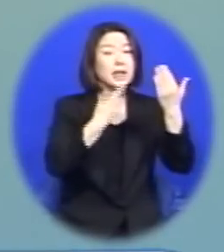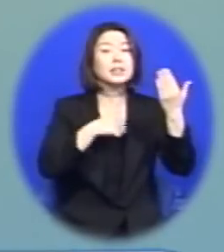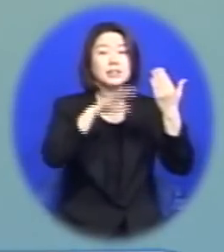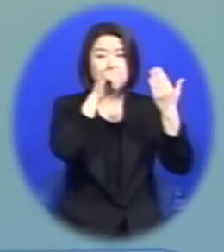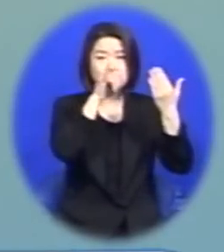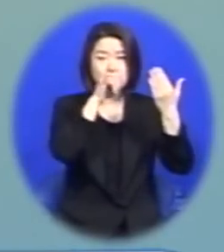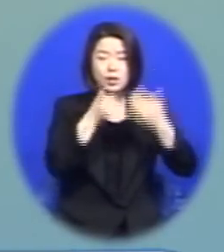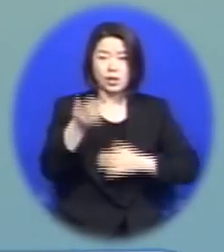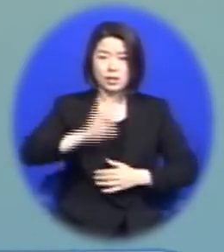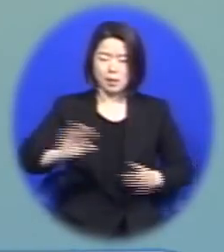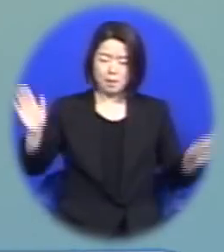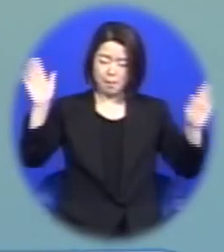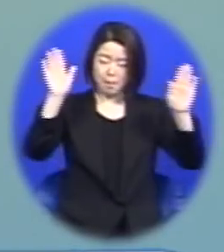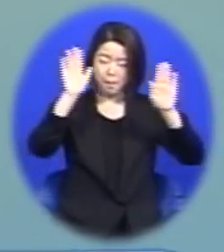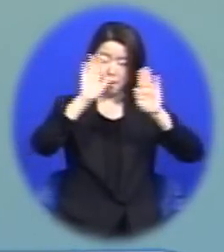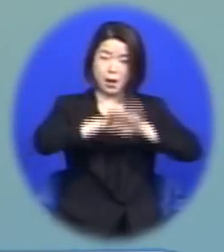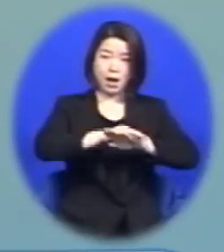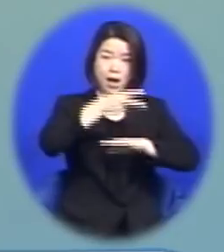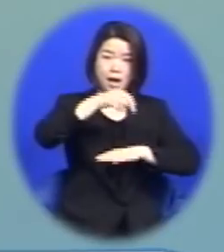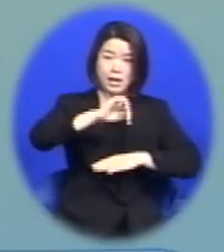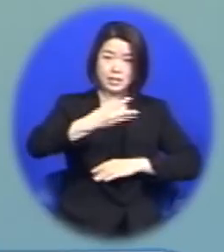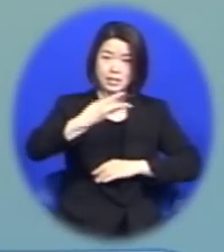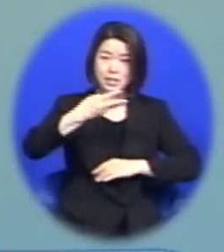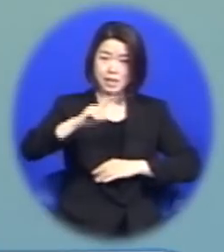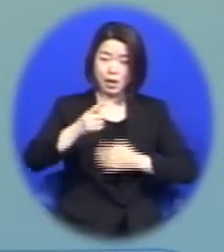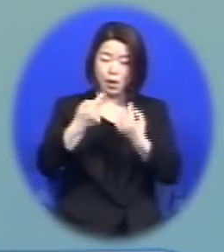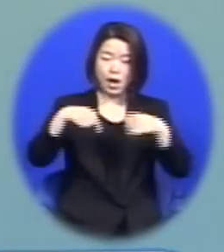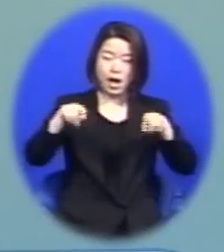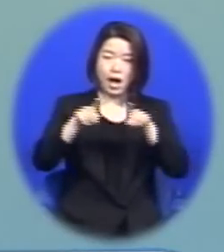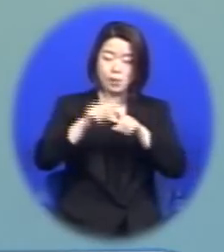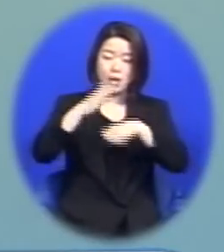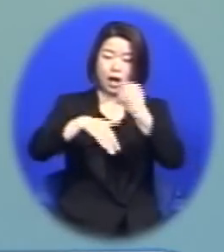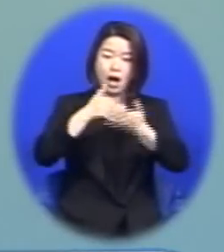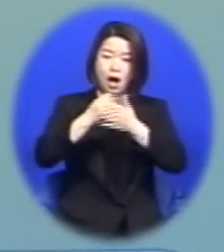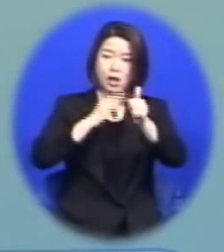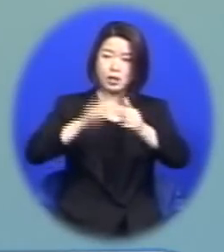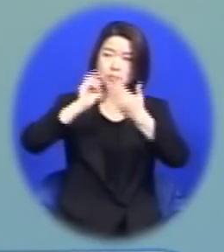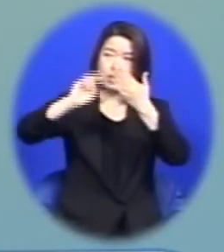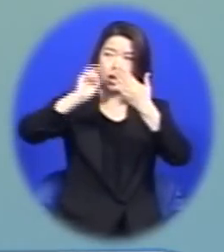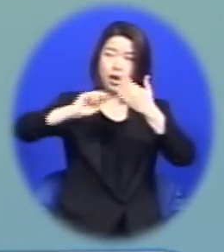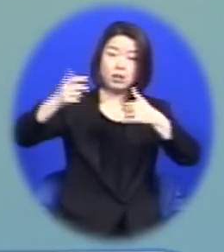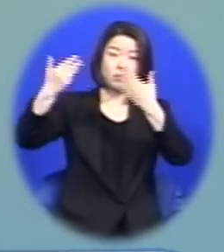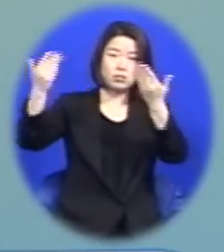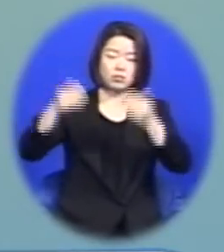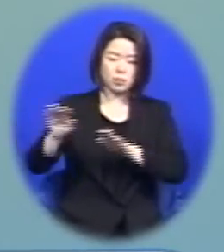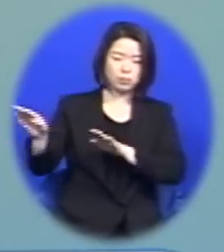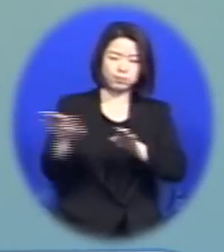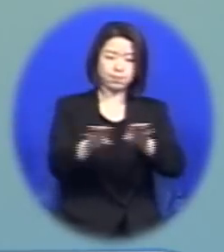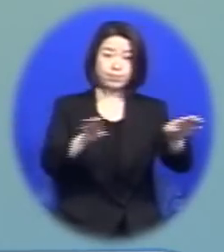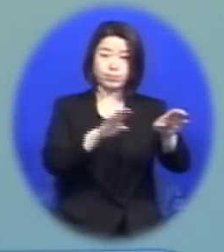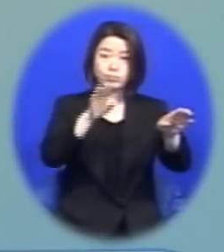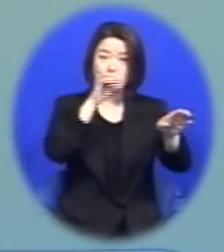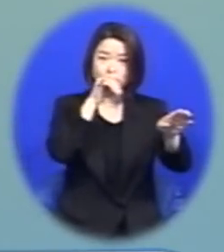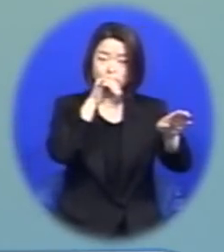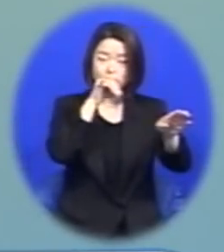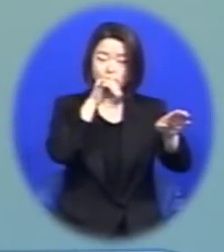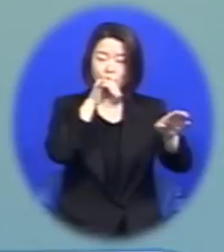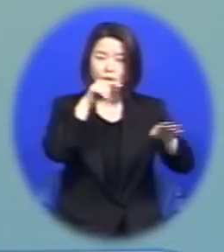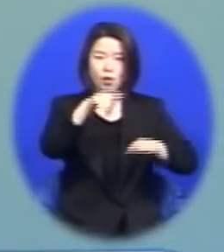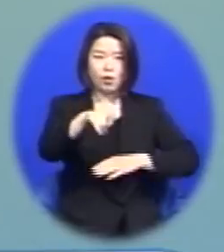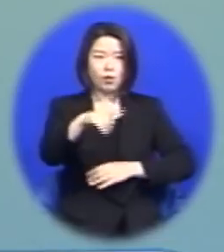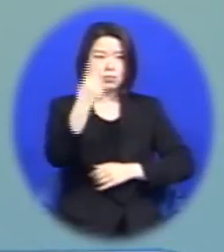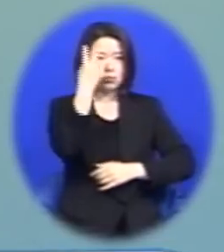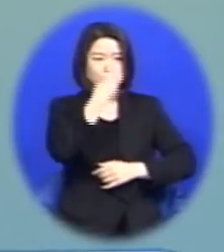신라와 함께 찬양을 하나님께 드리는 데 지진이 일어났습니다 어 그간 수장이 깜짝